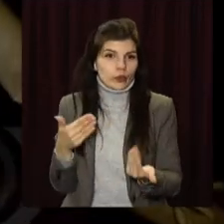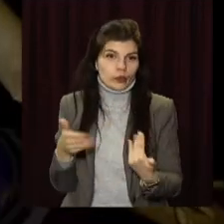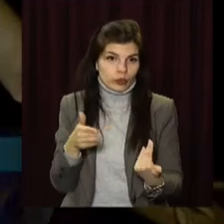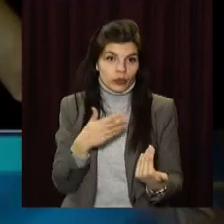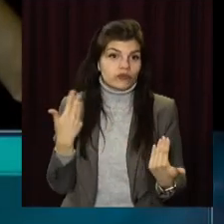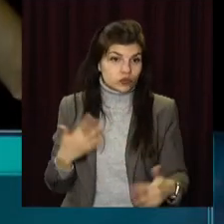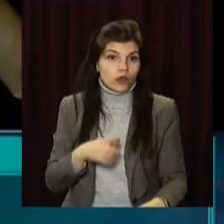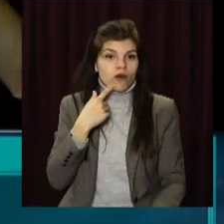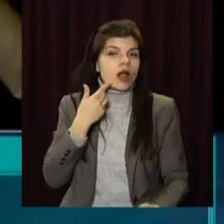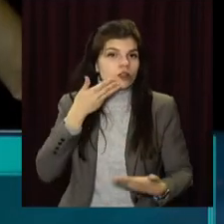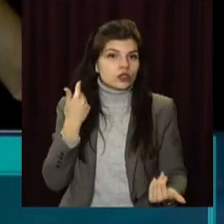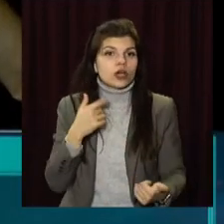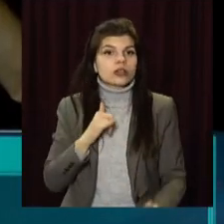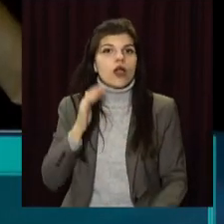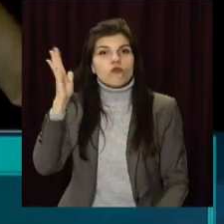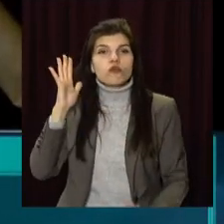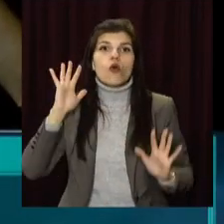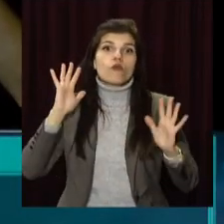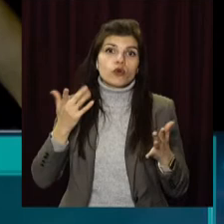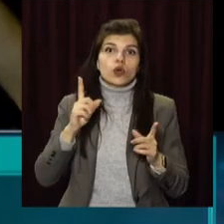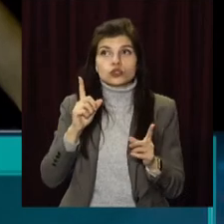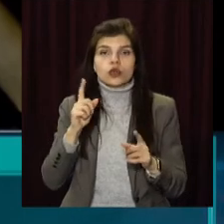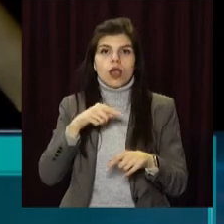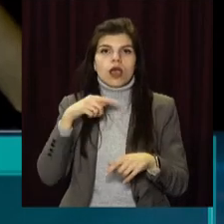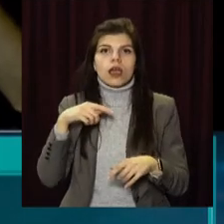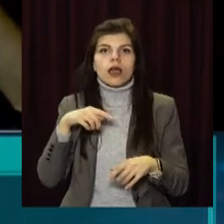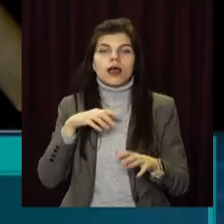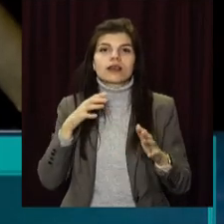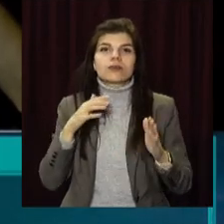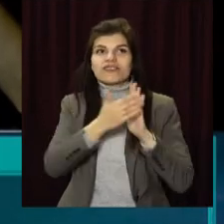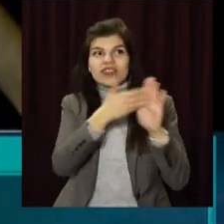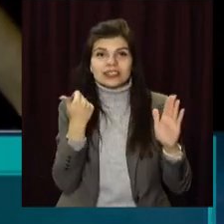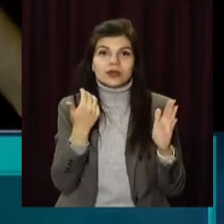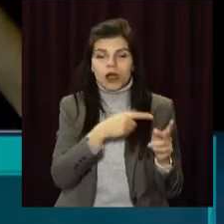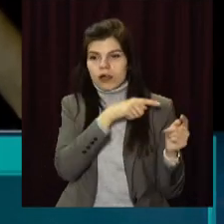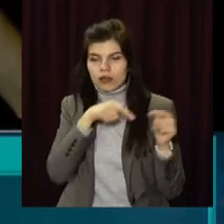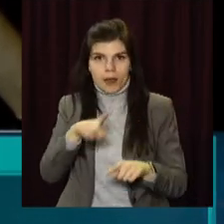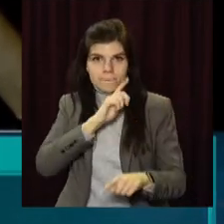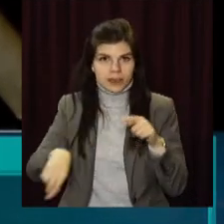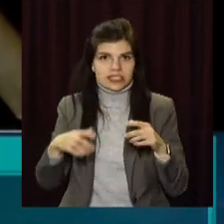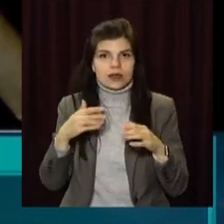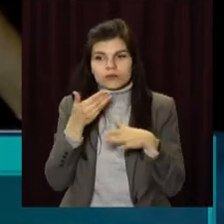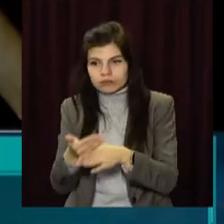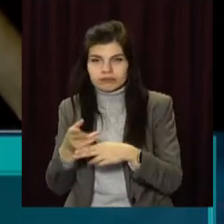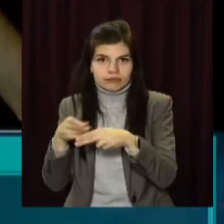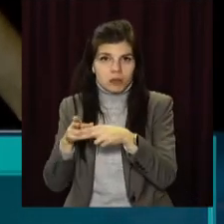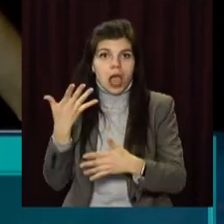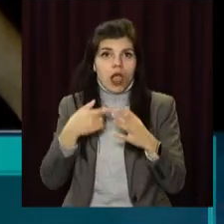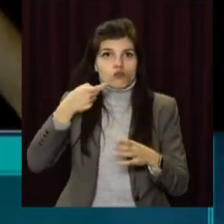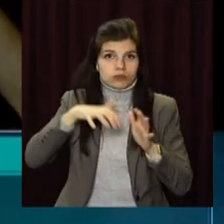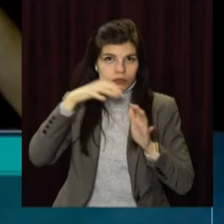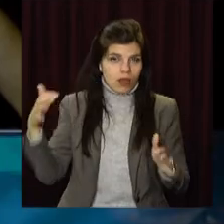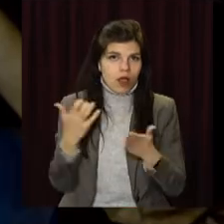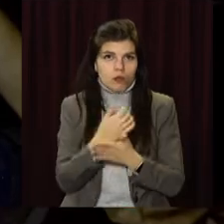час аварійної служби для реагування більш оперативного по іншим адресам, а жителям і горожанам дозволять